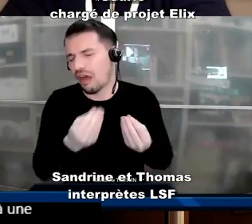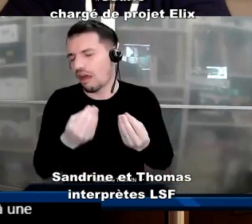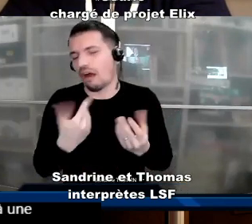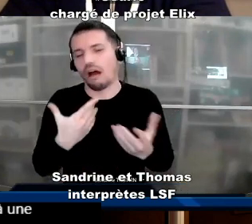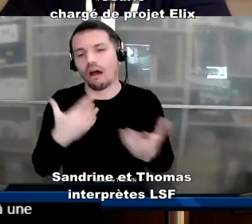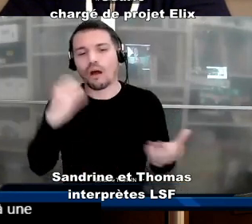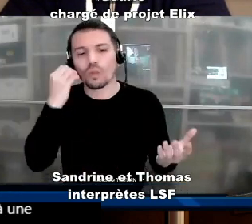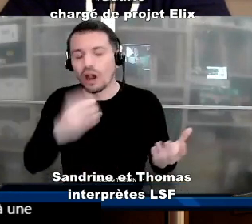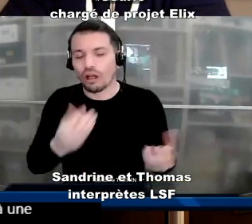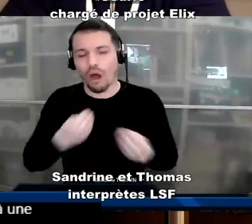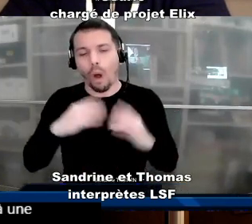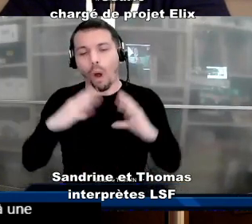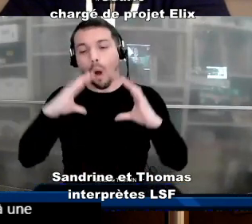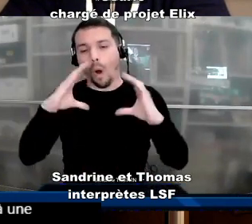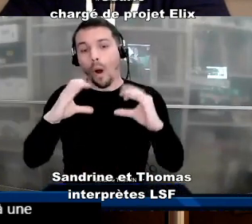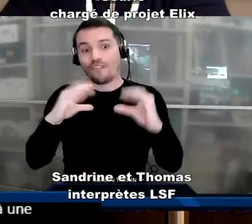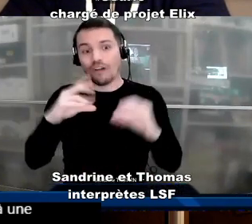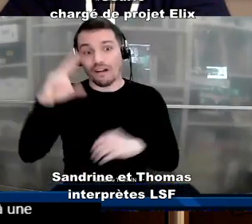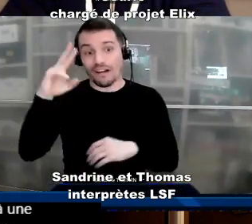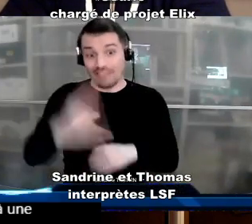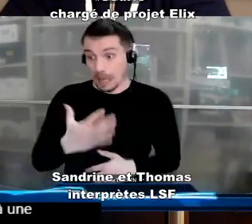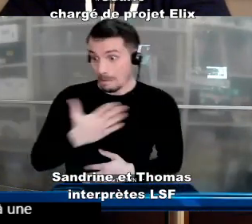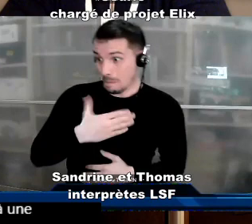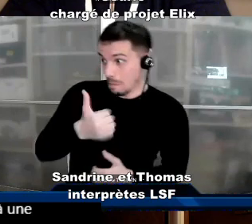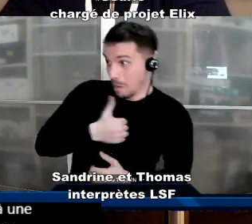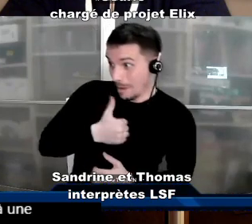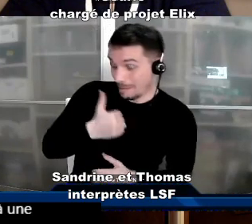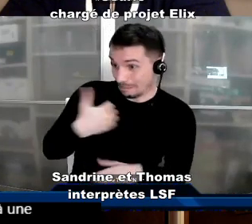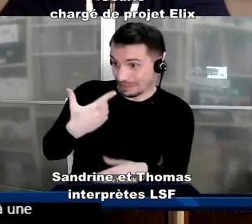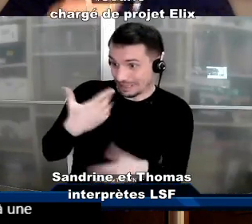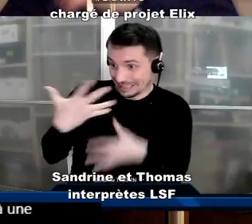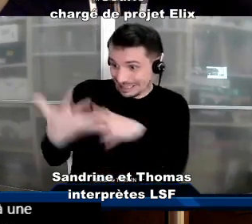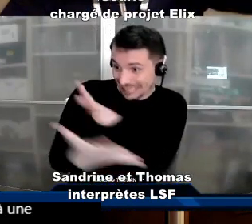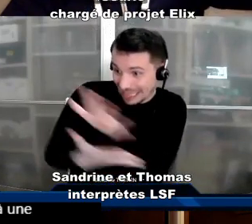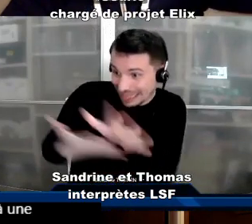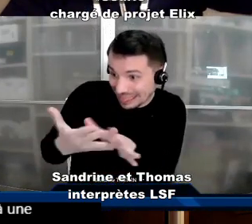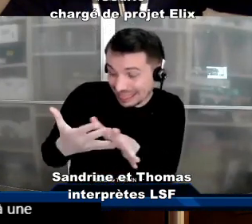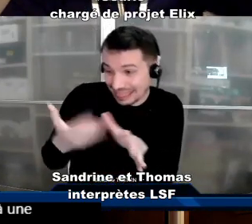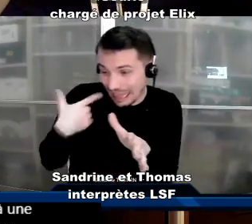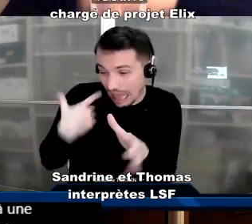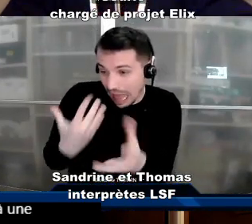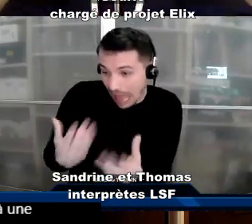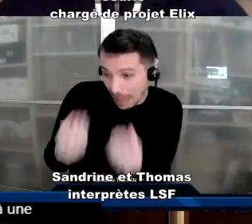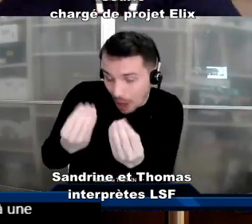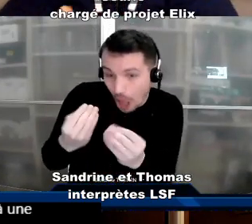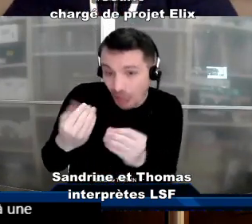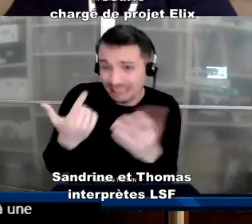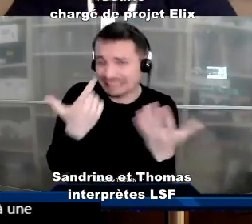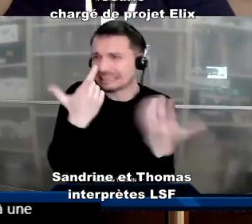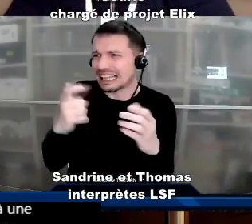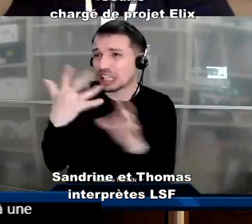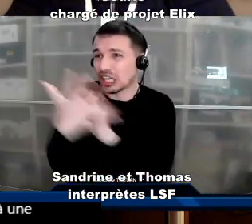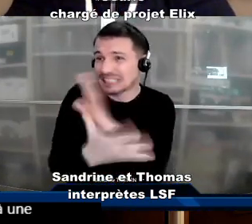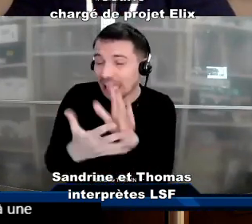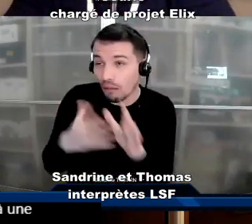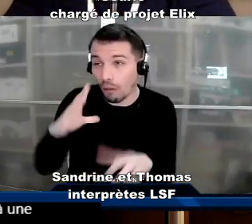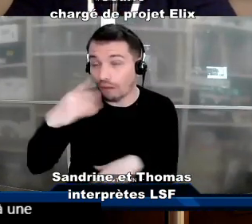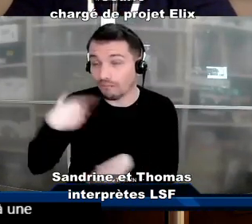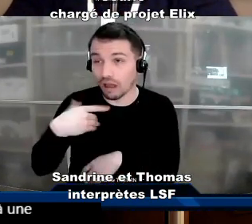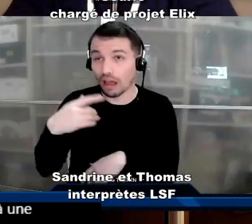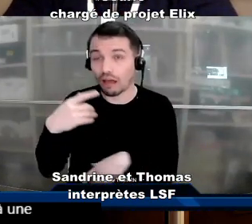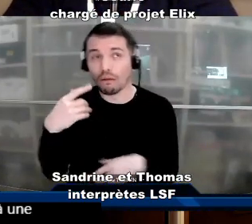des signes en ce moment, j'en suis à peu près à 700 signes, c'est rien. J'en oublie une centaine par semaine. Si j'avais pas Elix pour m'aider à réviser,